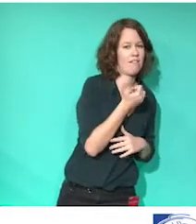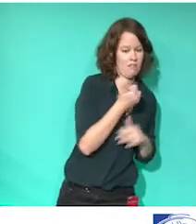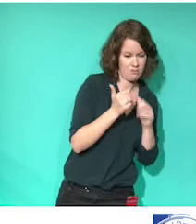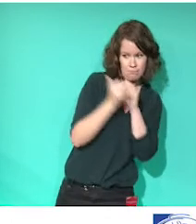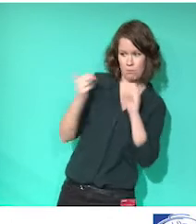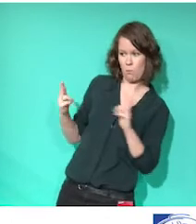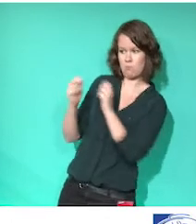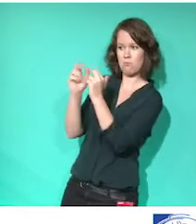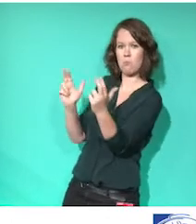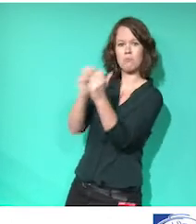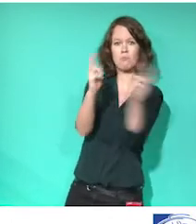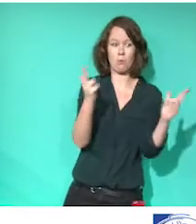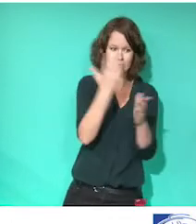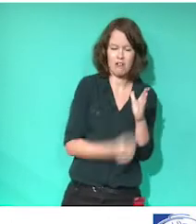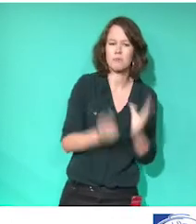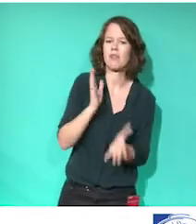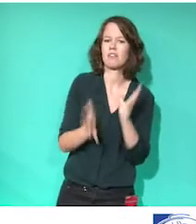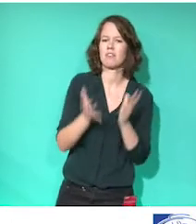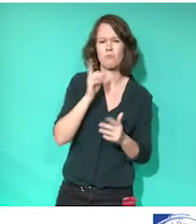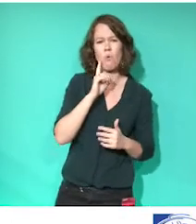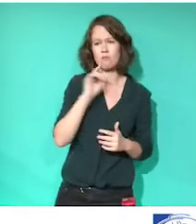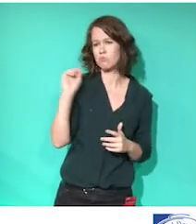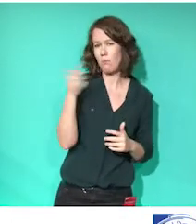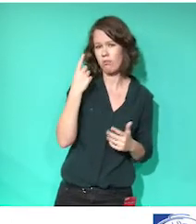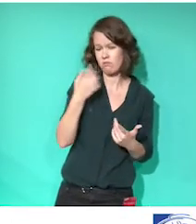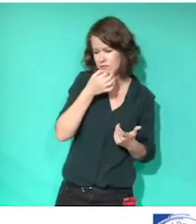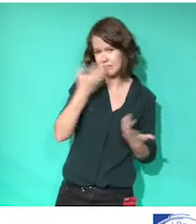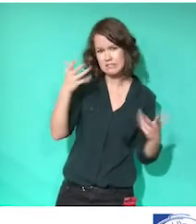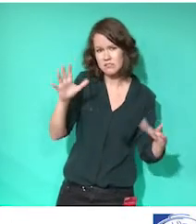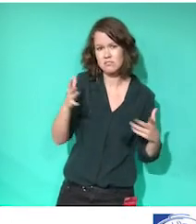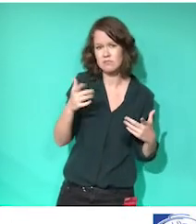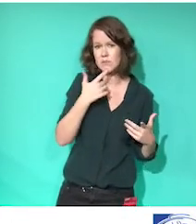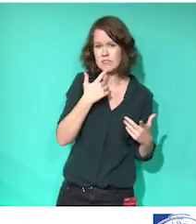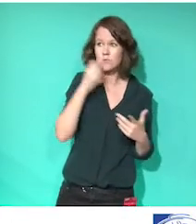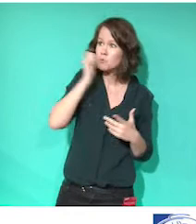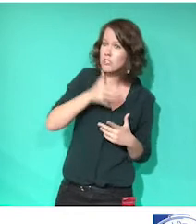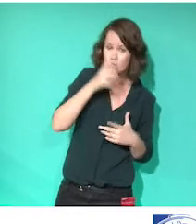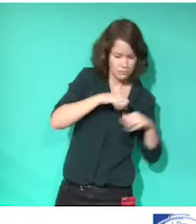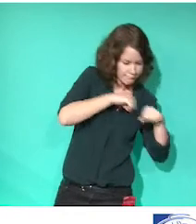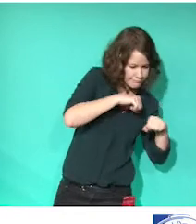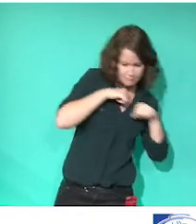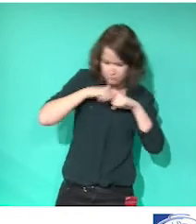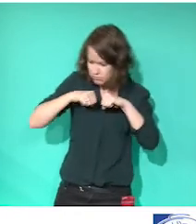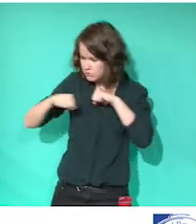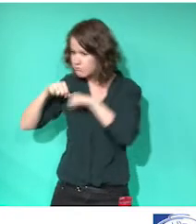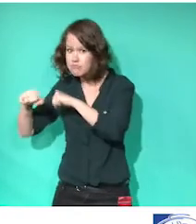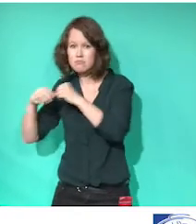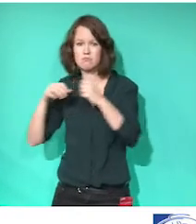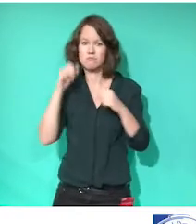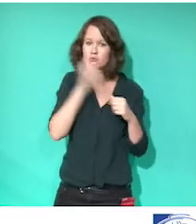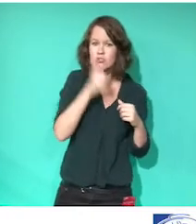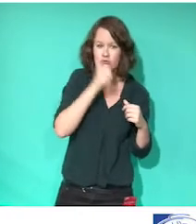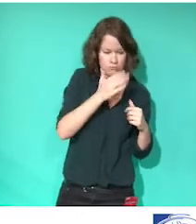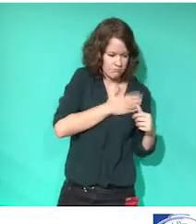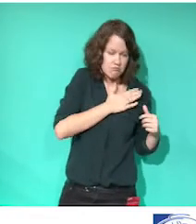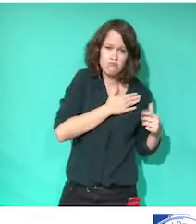que chacune, ça a été dit encore en ouverture, voilà, on agit au quotidien dans nos champs, dans nos spécificités, mais